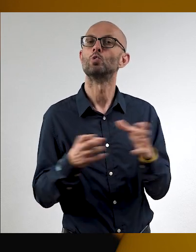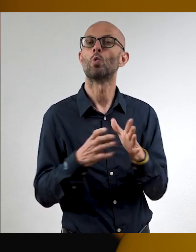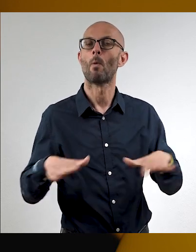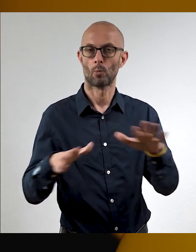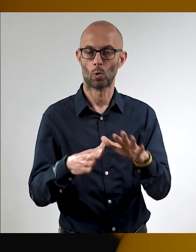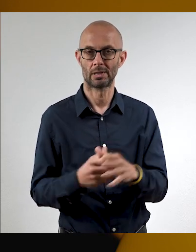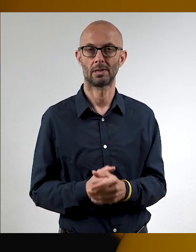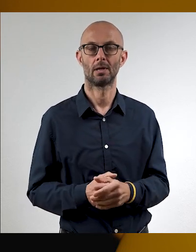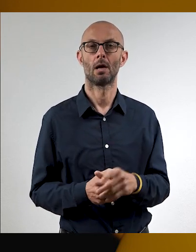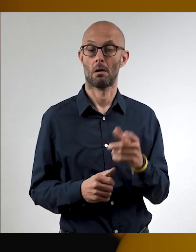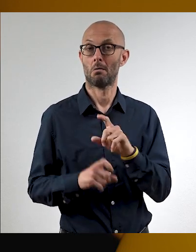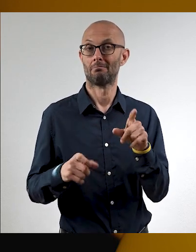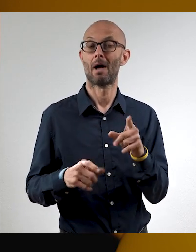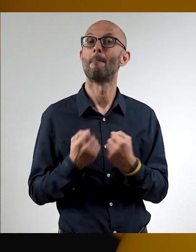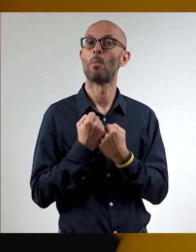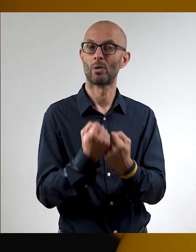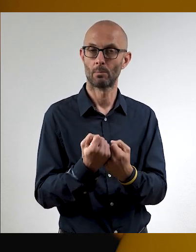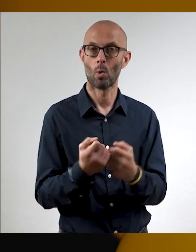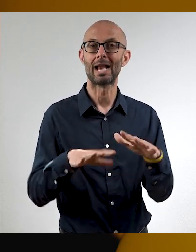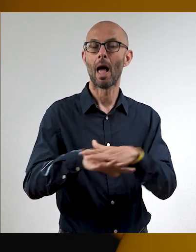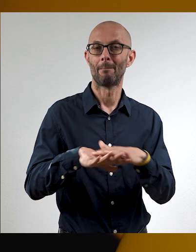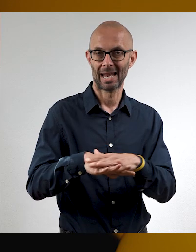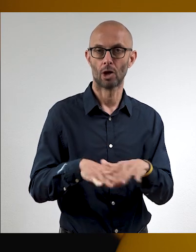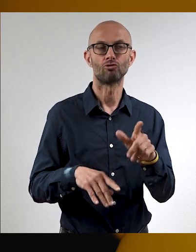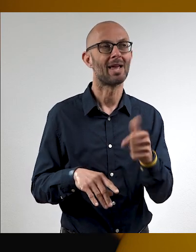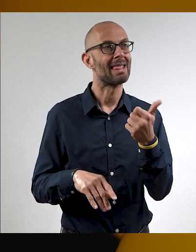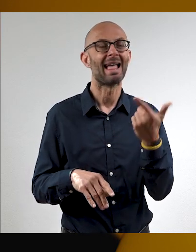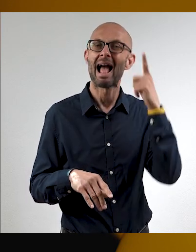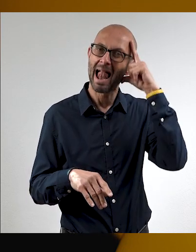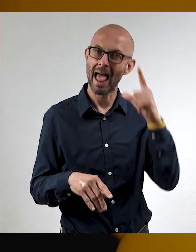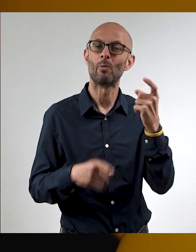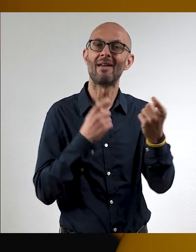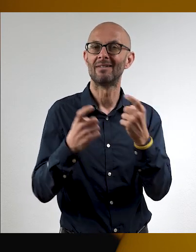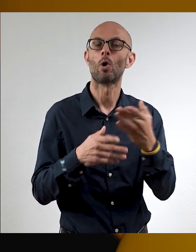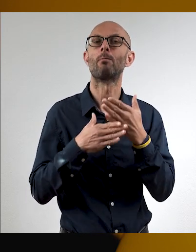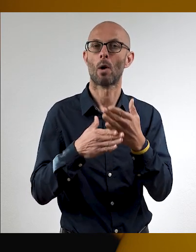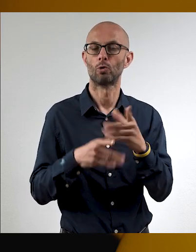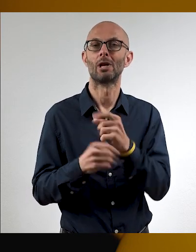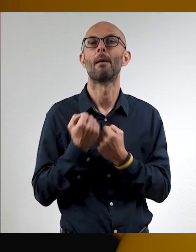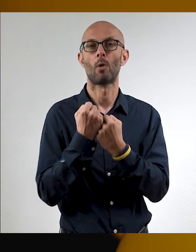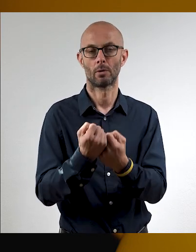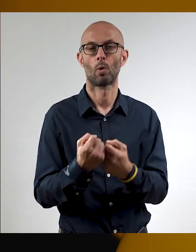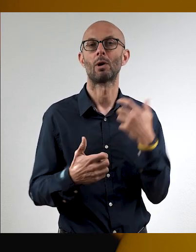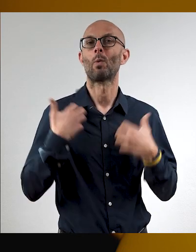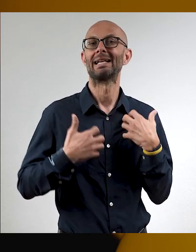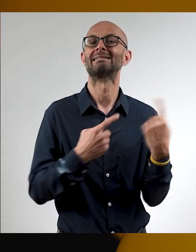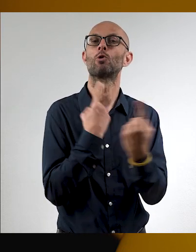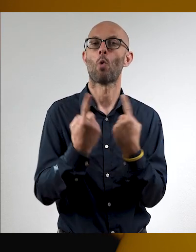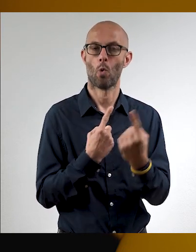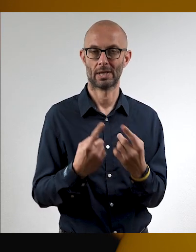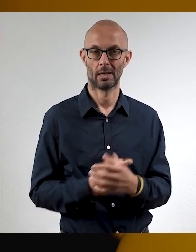skupnosti. Ravno podporna mreža je namreč eden glavnih virov pomoči in podpore po kriznih